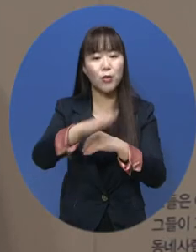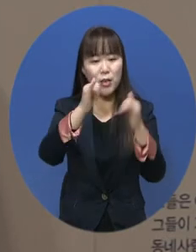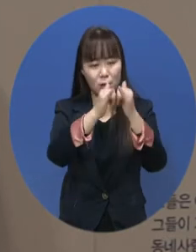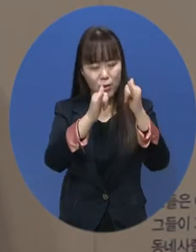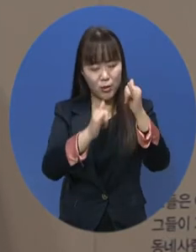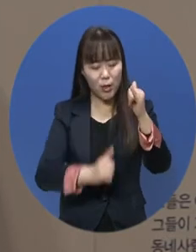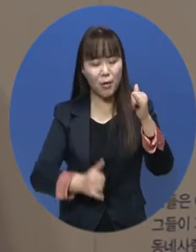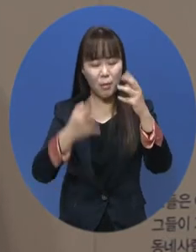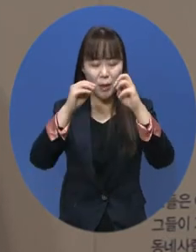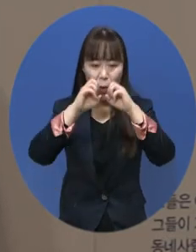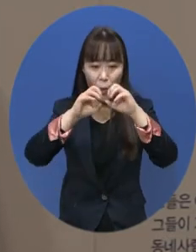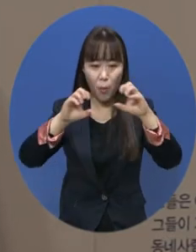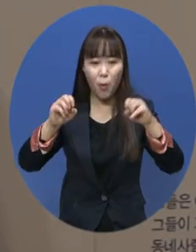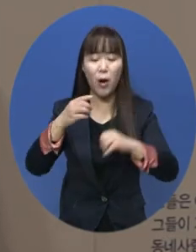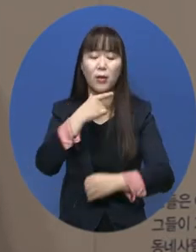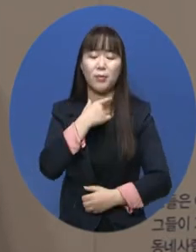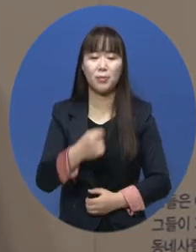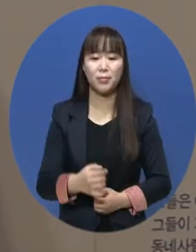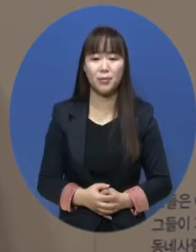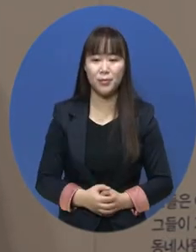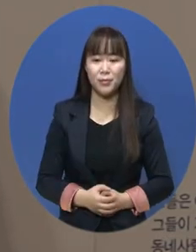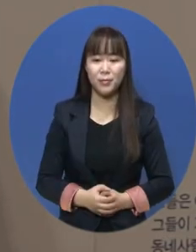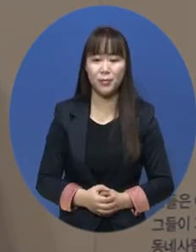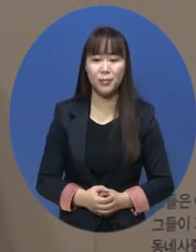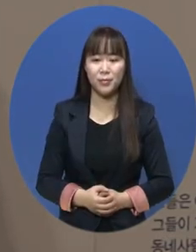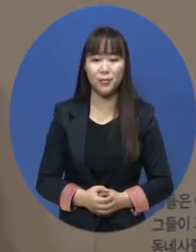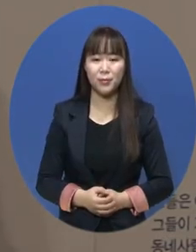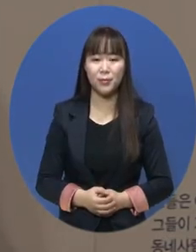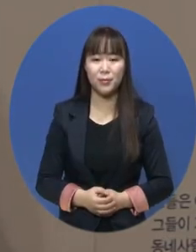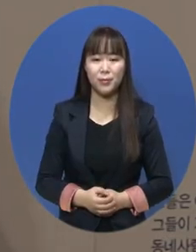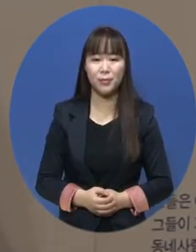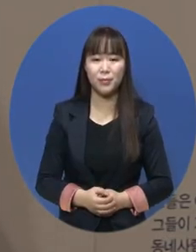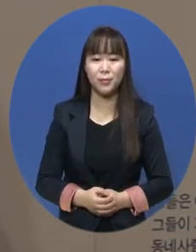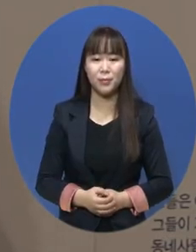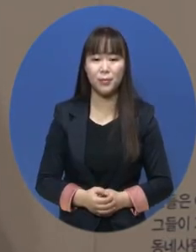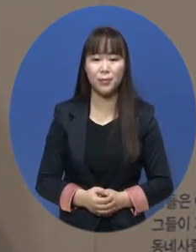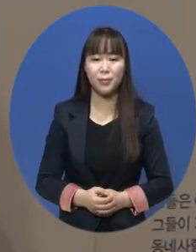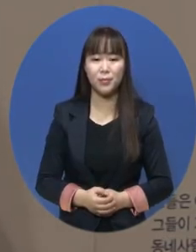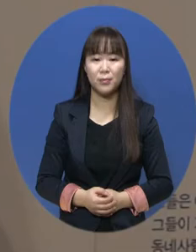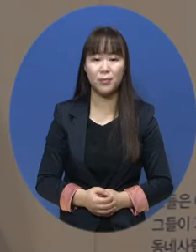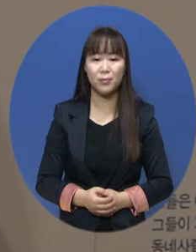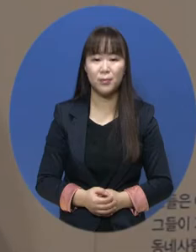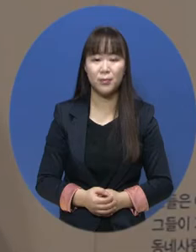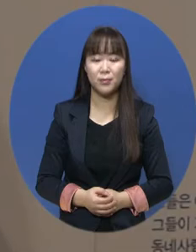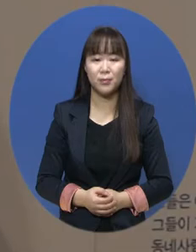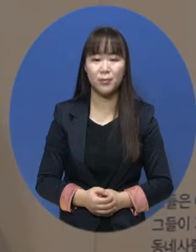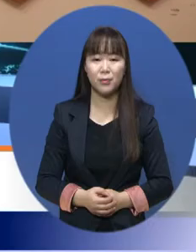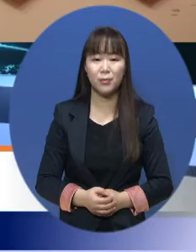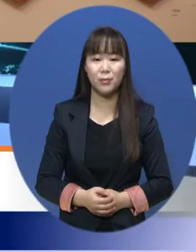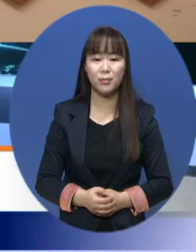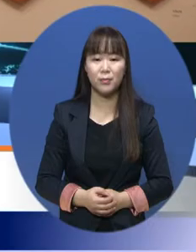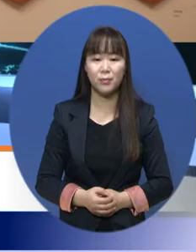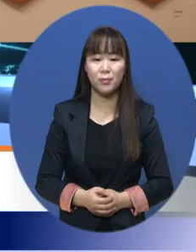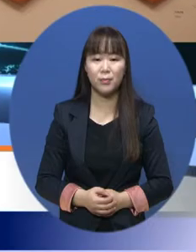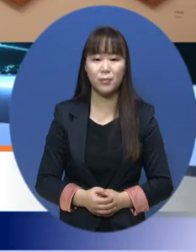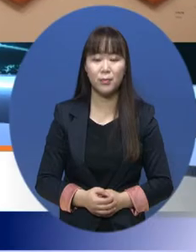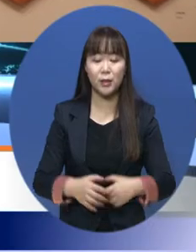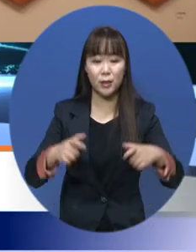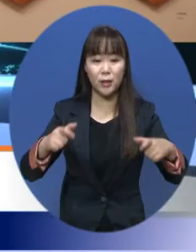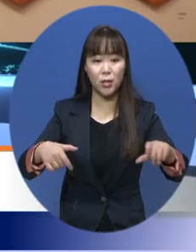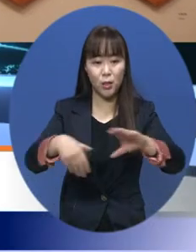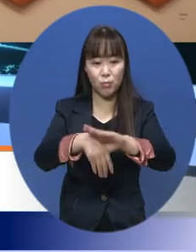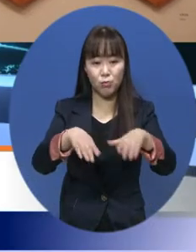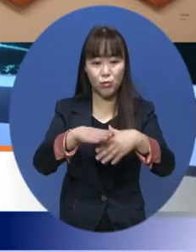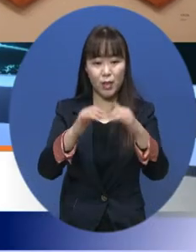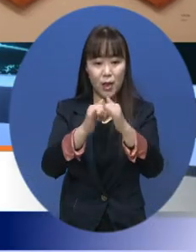역사를 널리 알릴 수 있기를 바랍니다. 지금까지 복지TV 전북방송 임지은이었습니다. 지역의